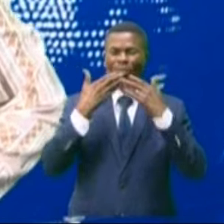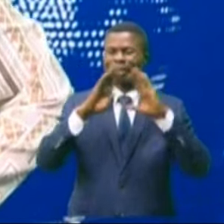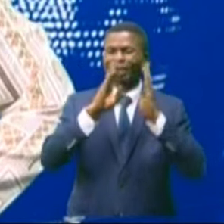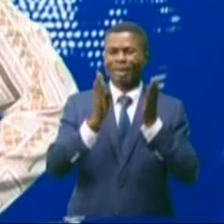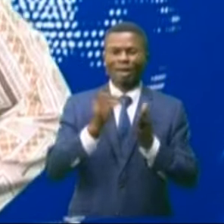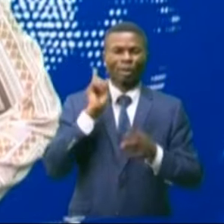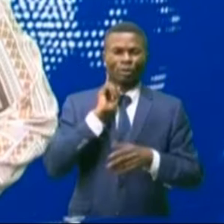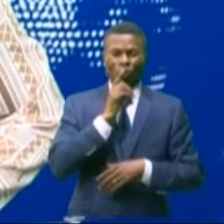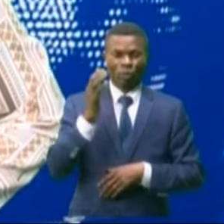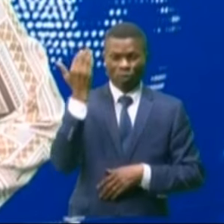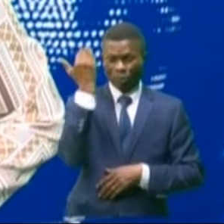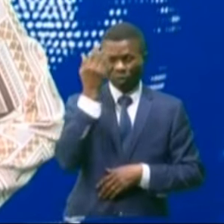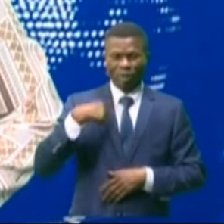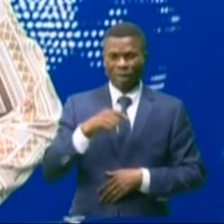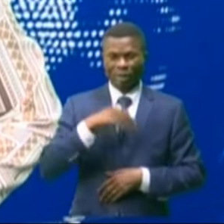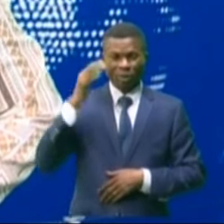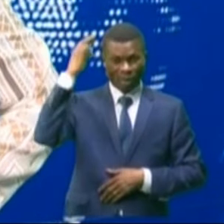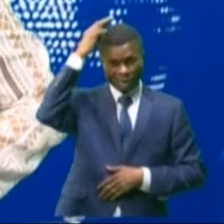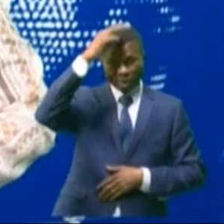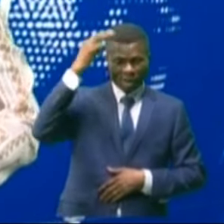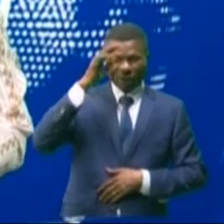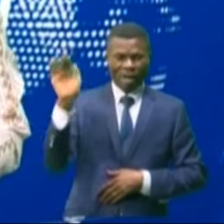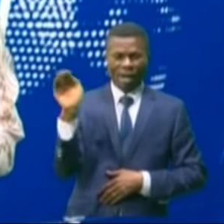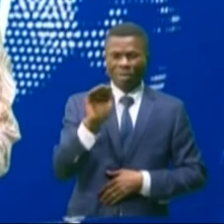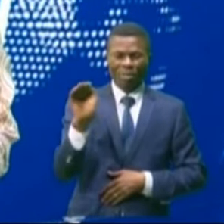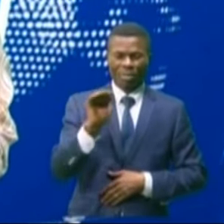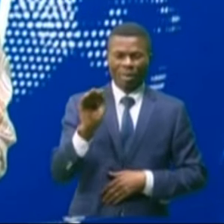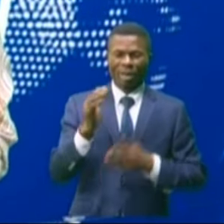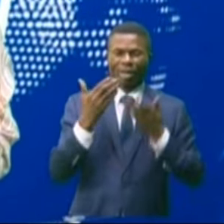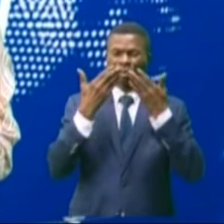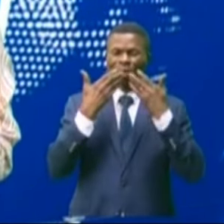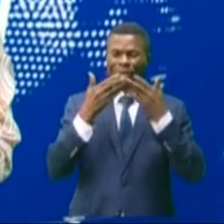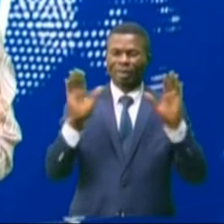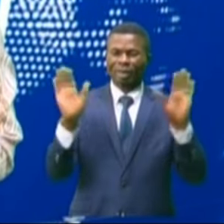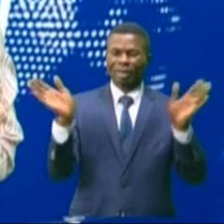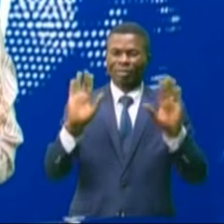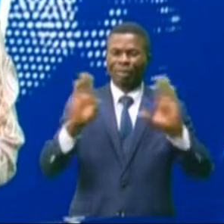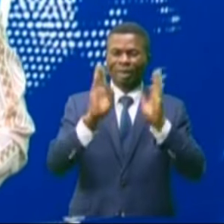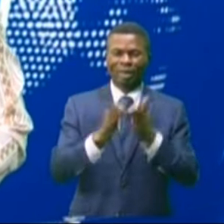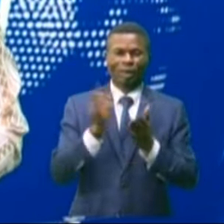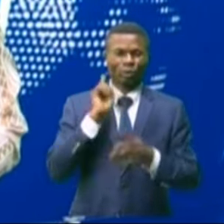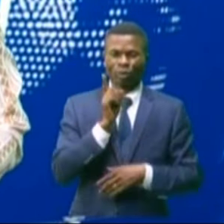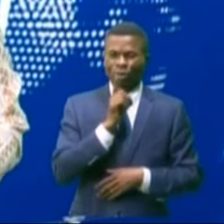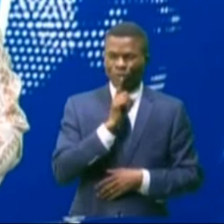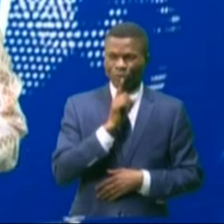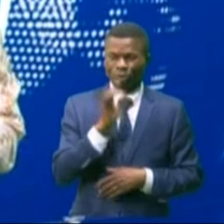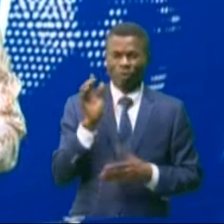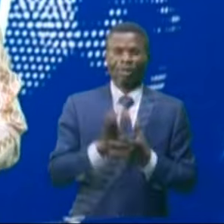plateau pour la grande édition du soir. Excellente suite de programme à tous et au revoir.